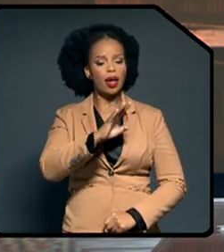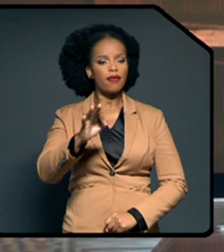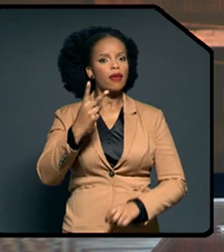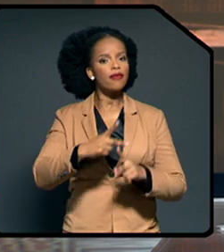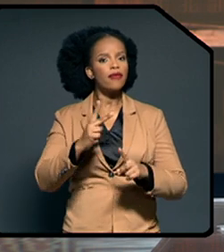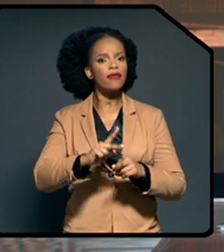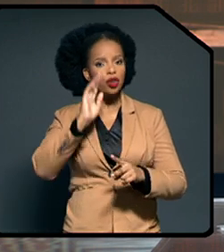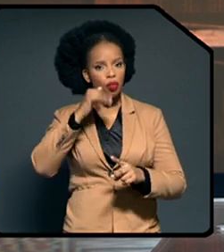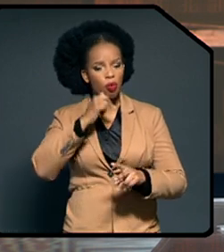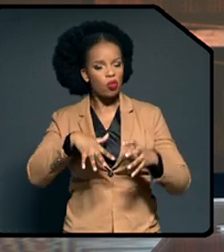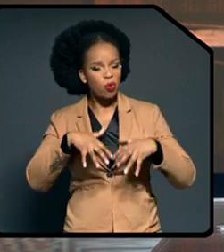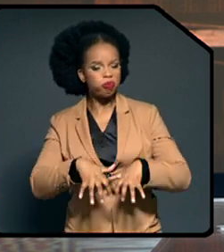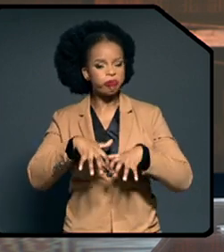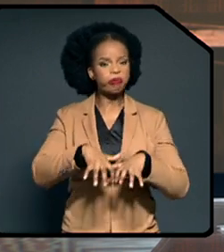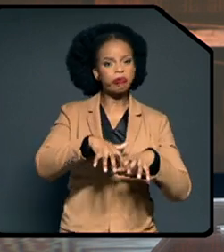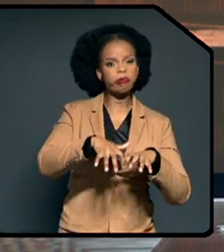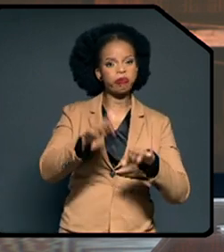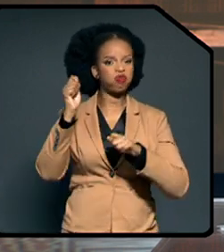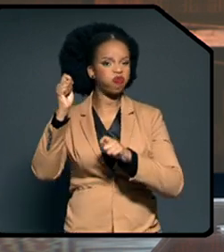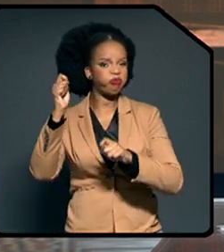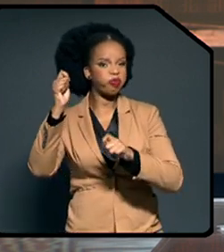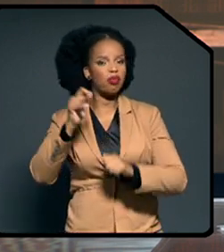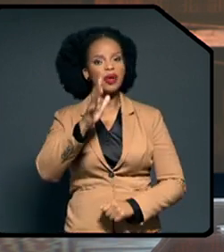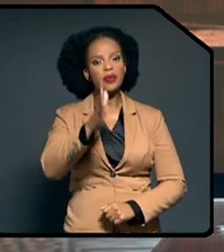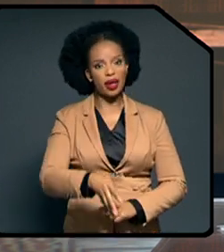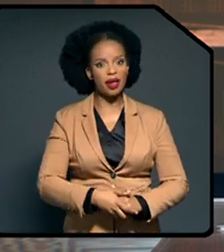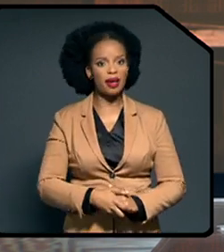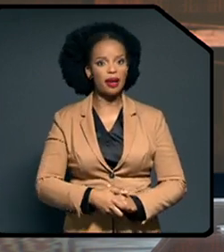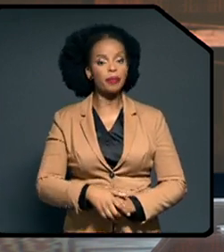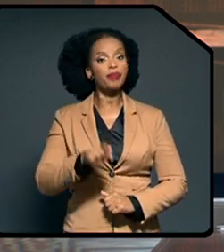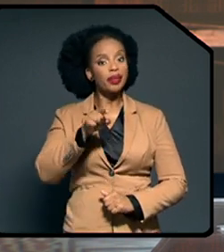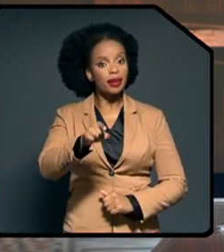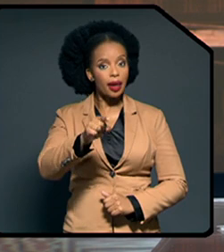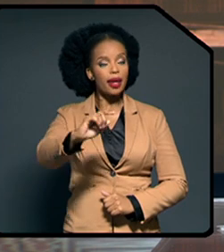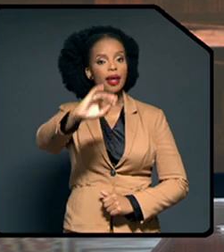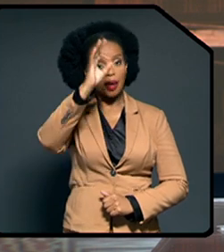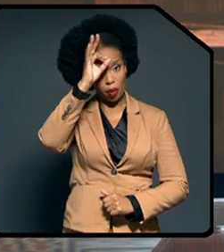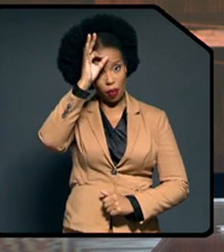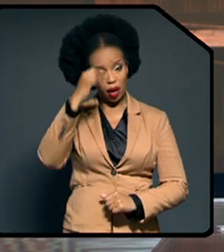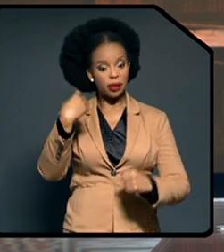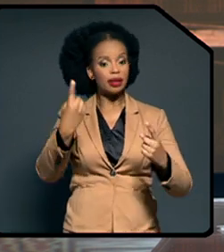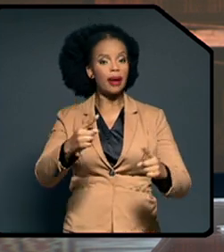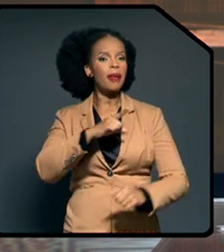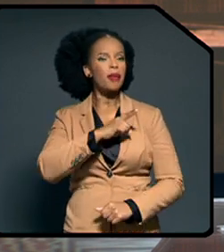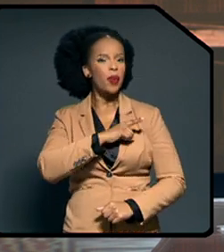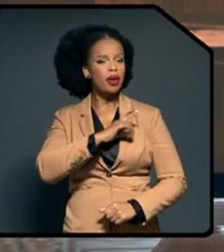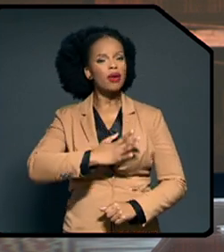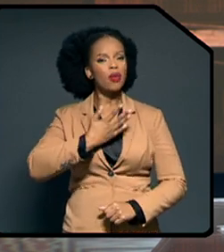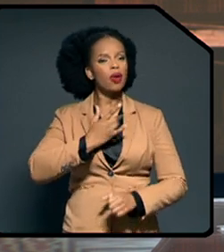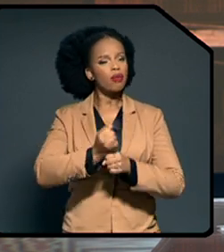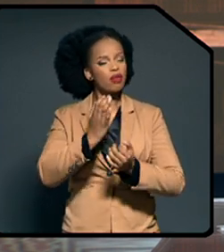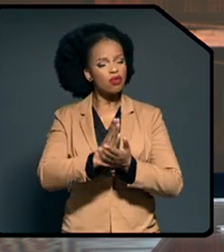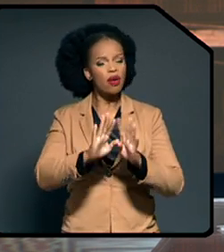oluququzelelwa liqela le-EFF. Injongo yolutyelelo ibikukuqinisekisa ukuba zonke izinto